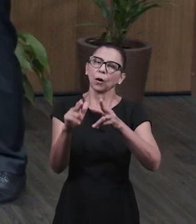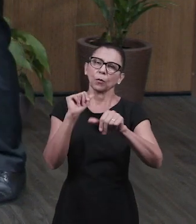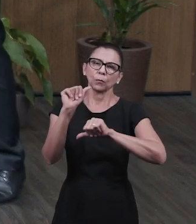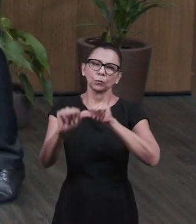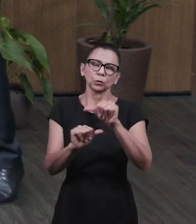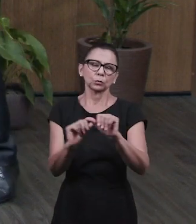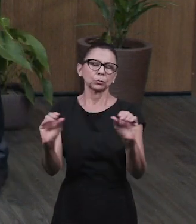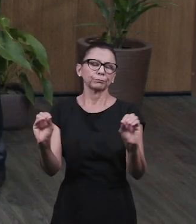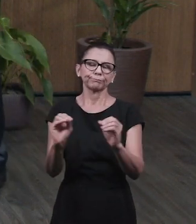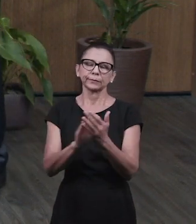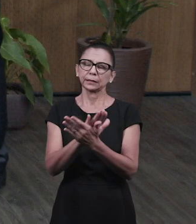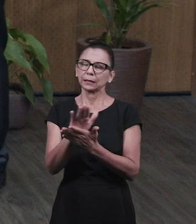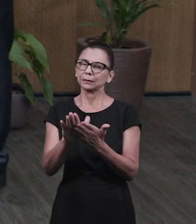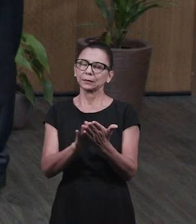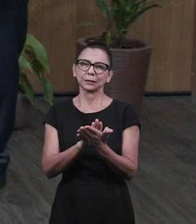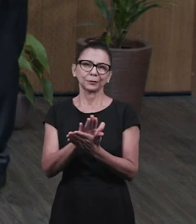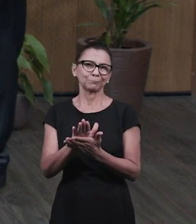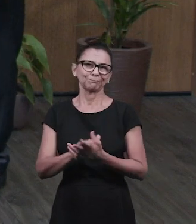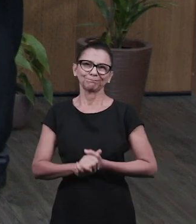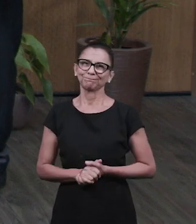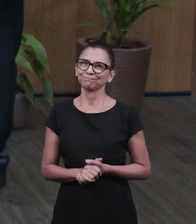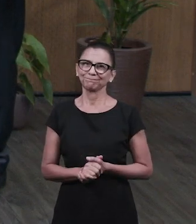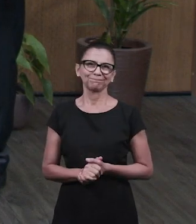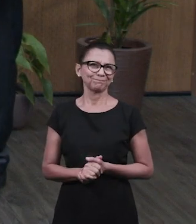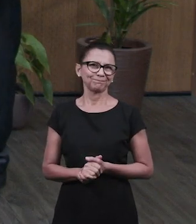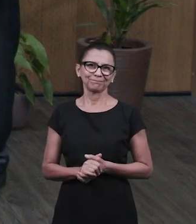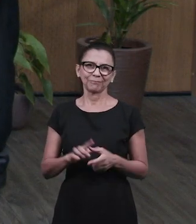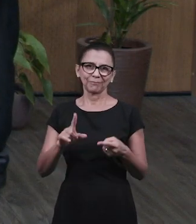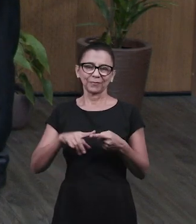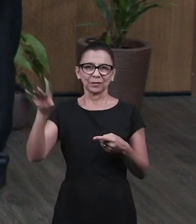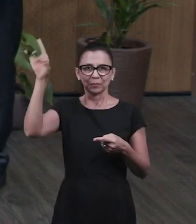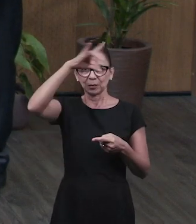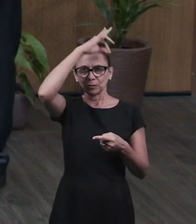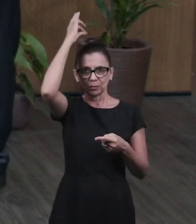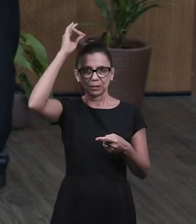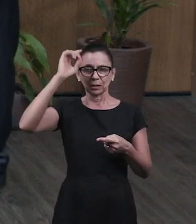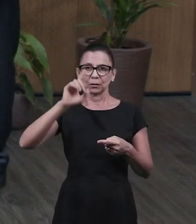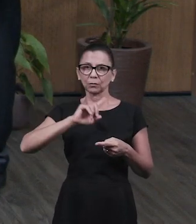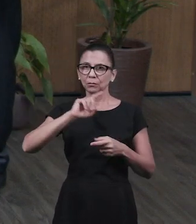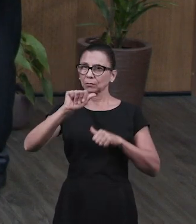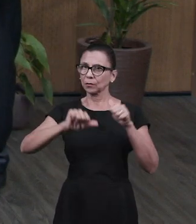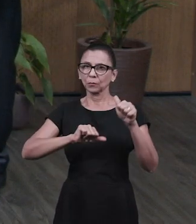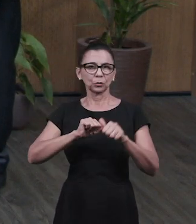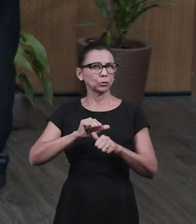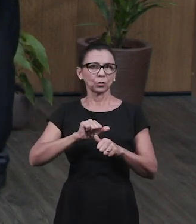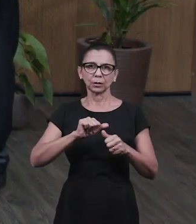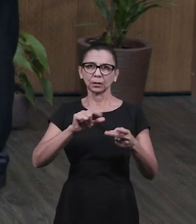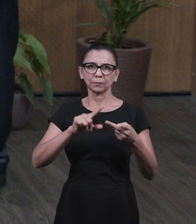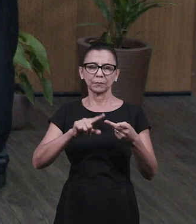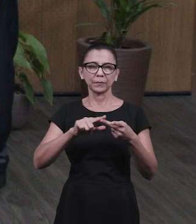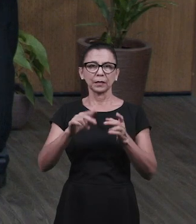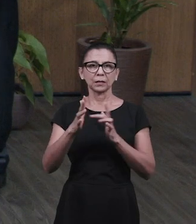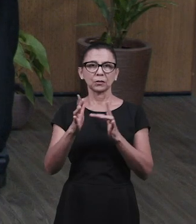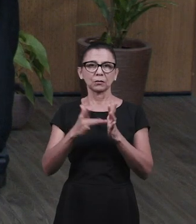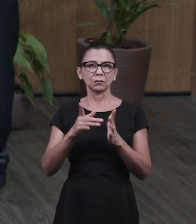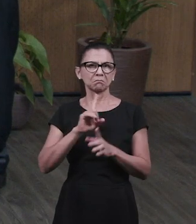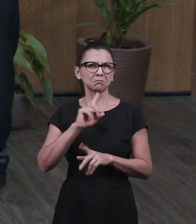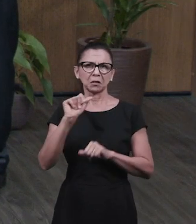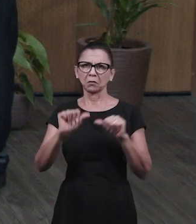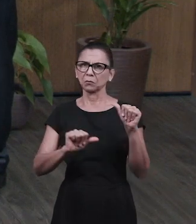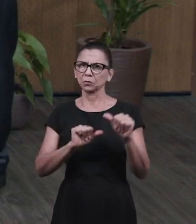C'est-à-dire, le Saint-Esprit n'a pas changé, le Seigneur Jésus n'a pas changé, le salut n'a pas